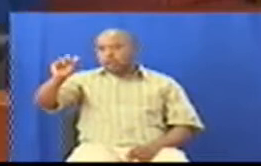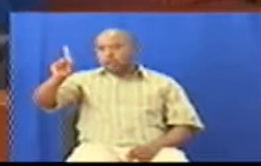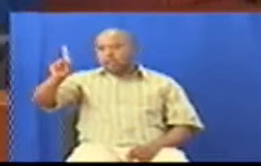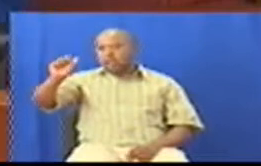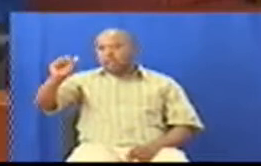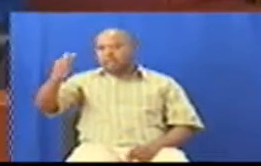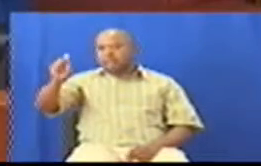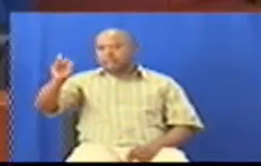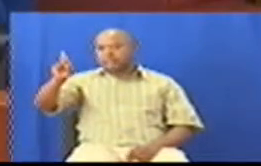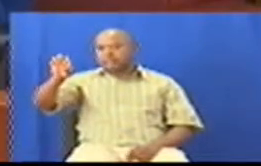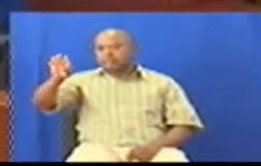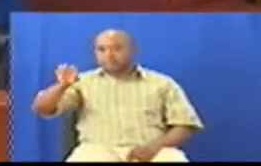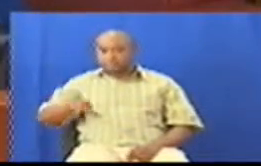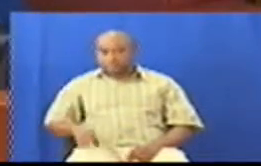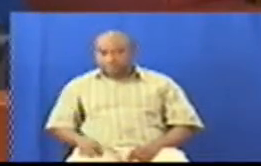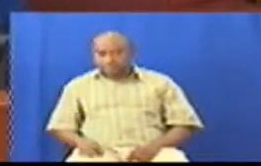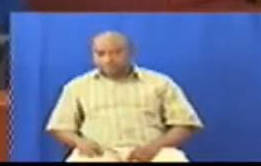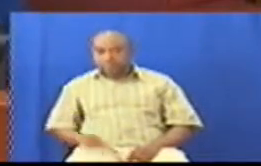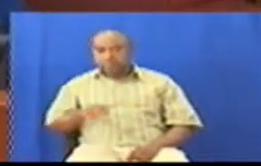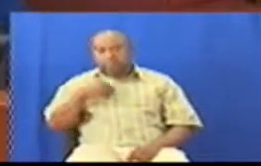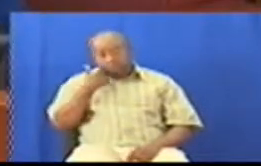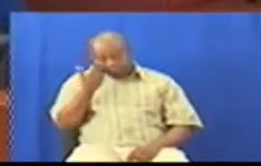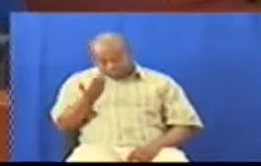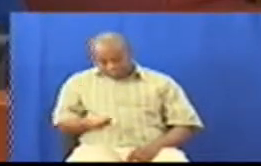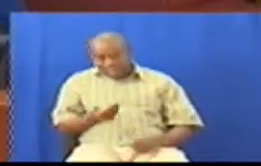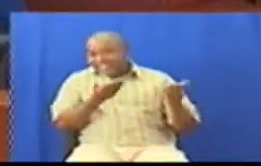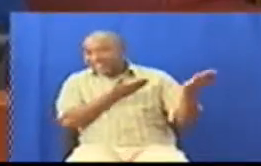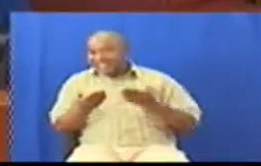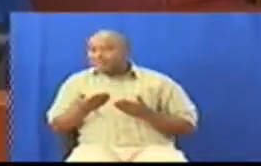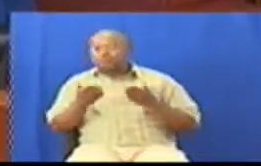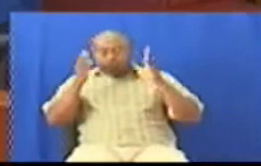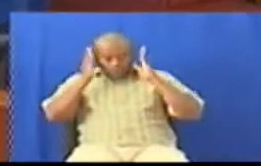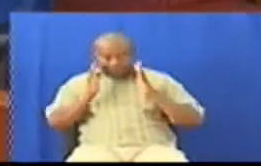Mheshimiwa Richard Mganga Ndasa atafuatiwa na Mheshimiwa Abdalla Mtolea.